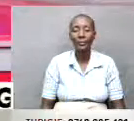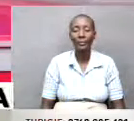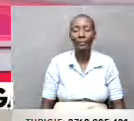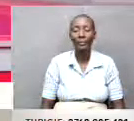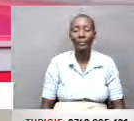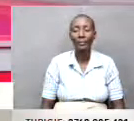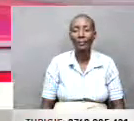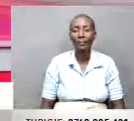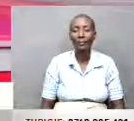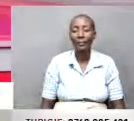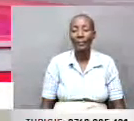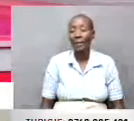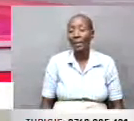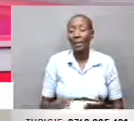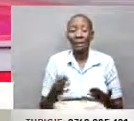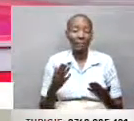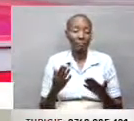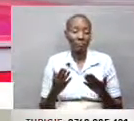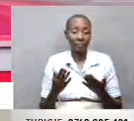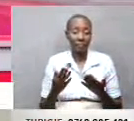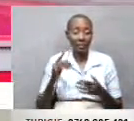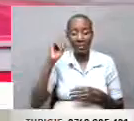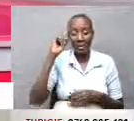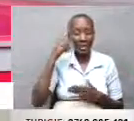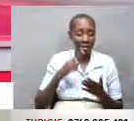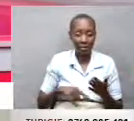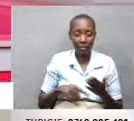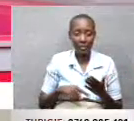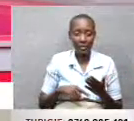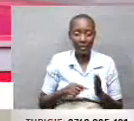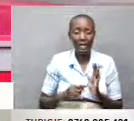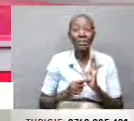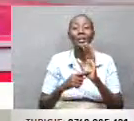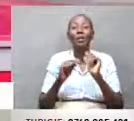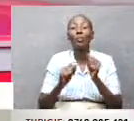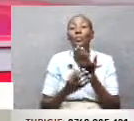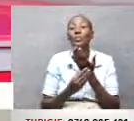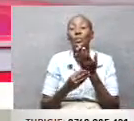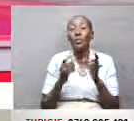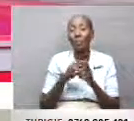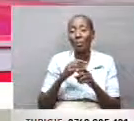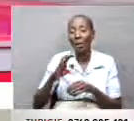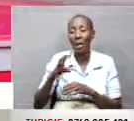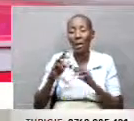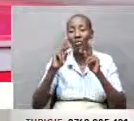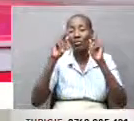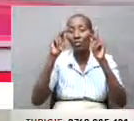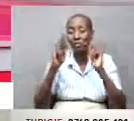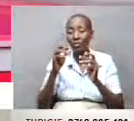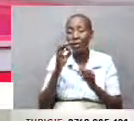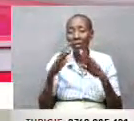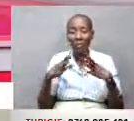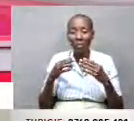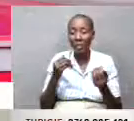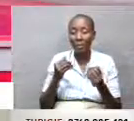Nam Clifford, naona ni mfano wa kuigwa kutoka kaunti ya Kisumu iwapo wanafunzi wataweza kufanikiwa